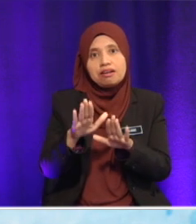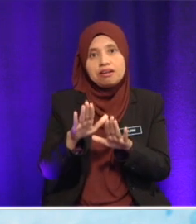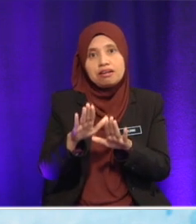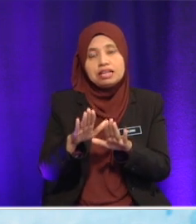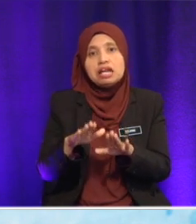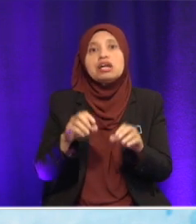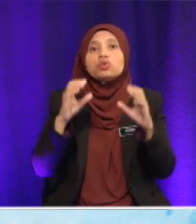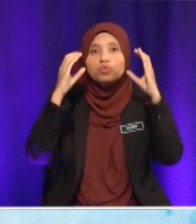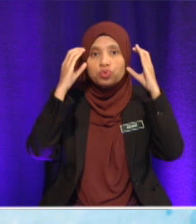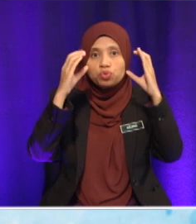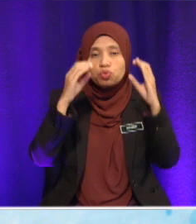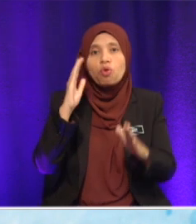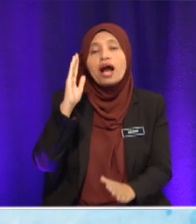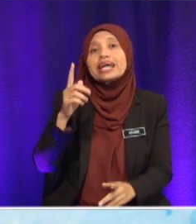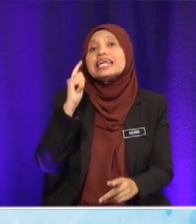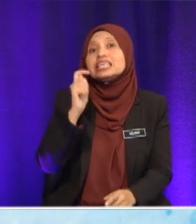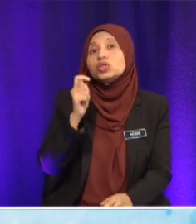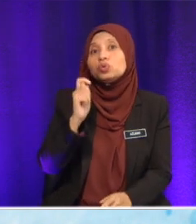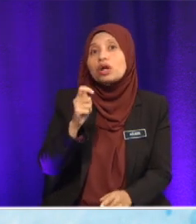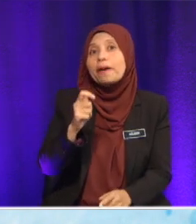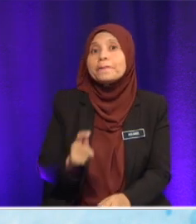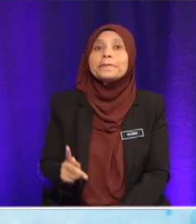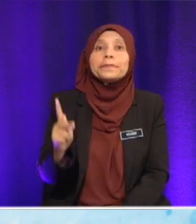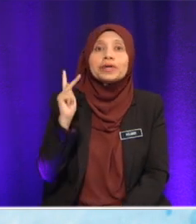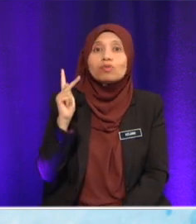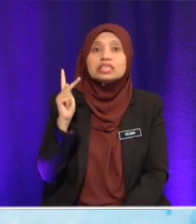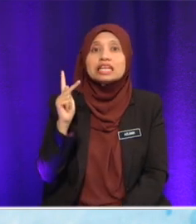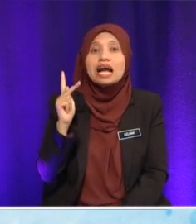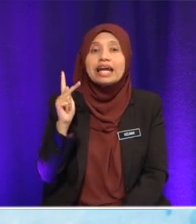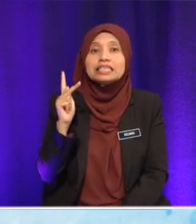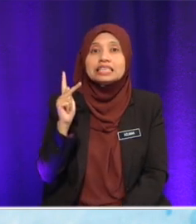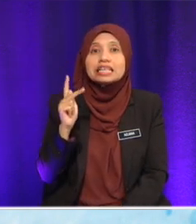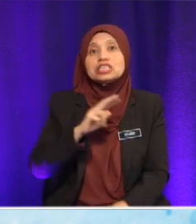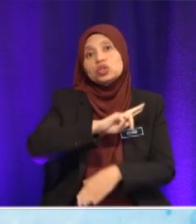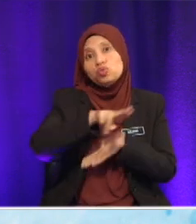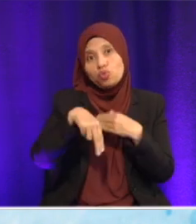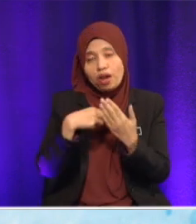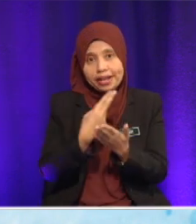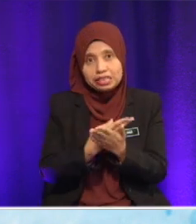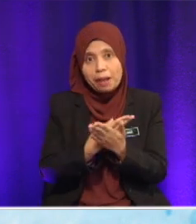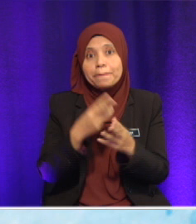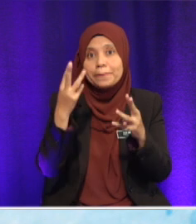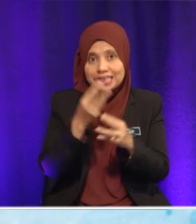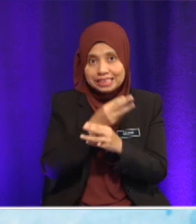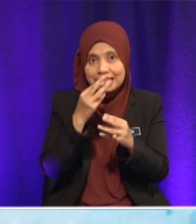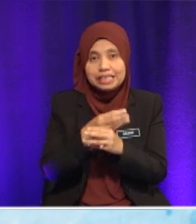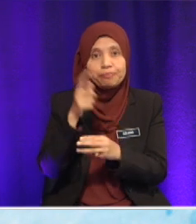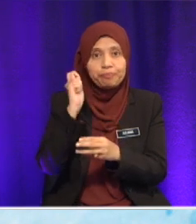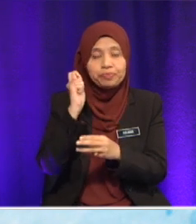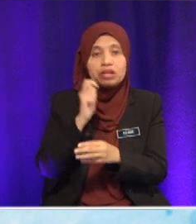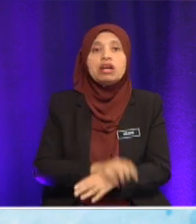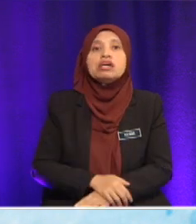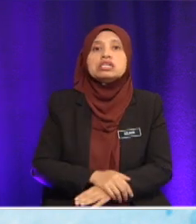guru-guru akan menentukan tahap penguasaan umum bagi mata pelajaran matematika tersebut Jadi